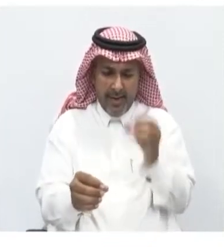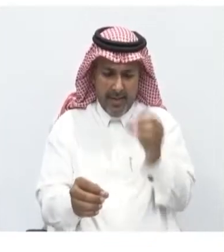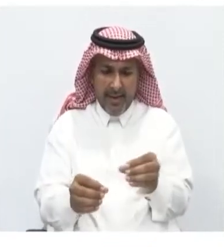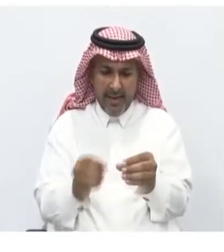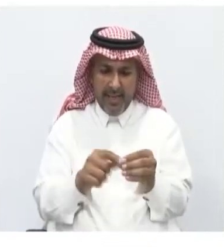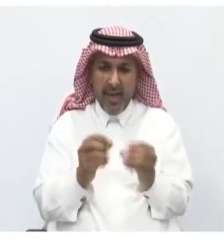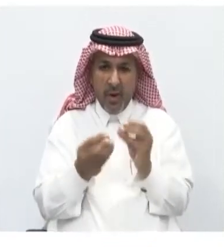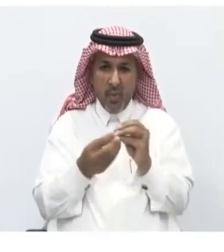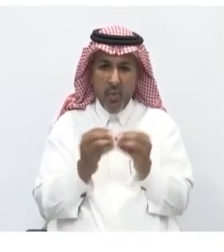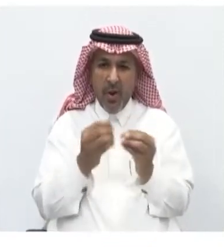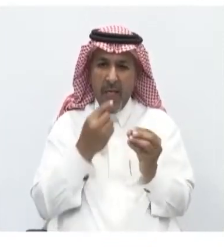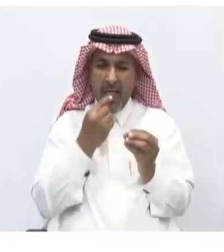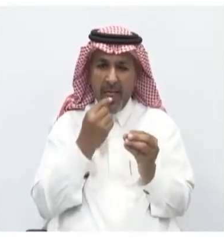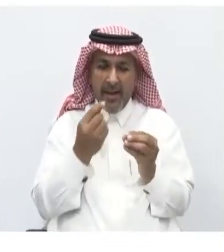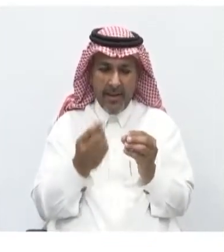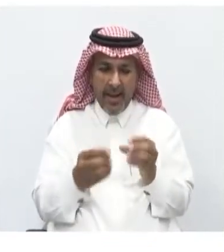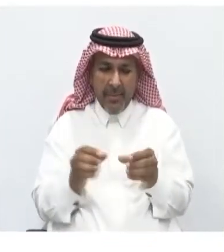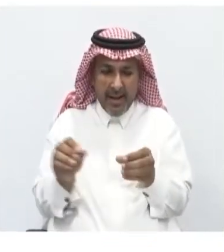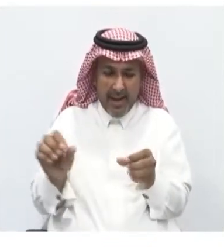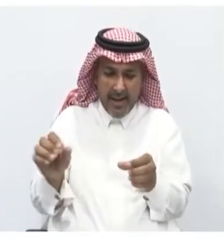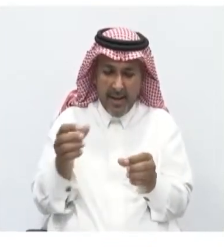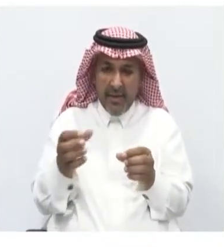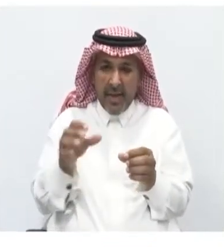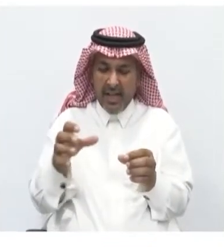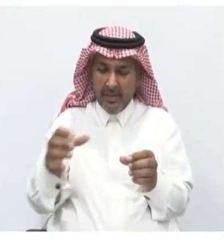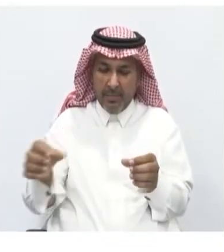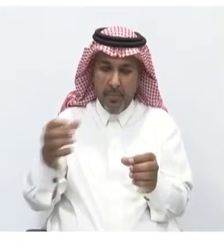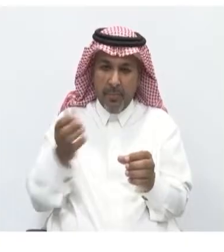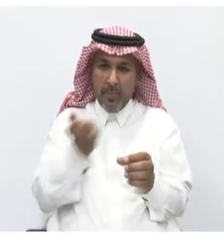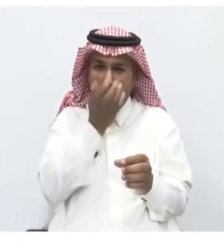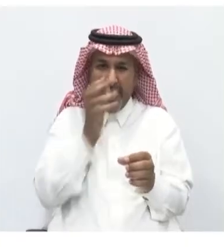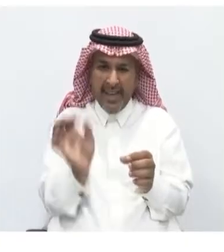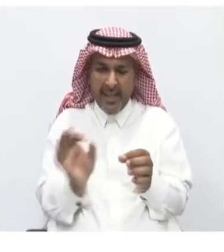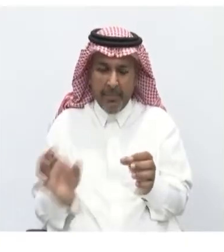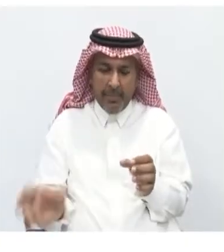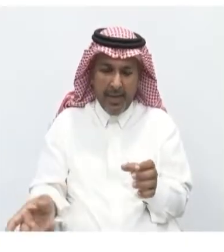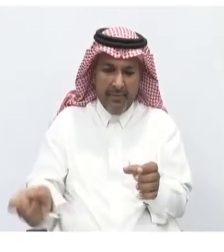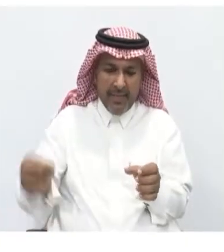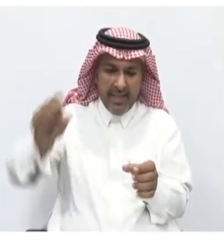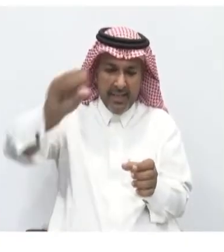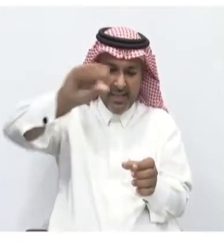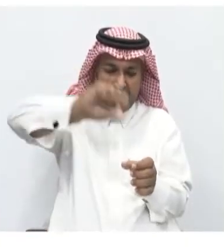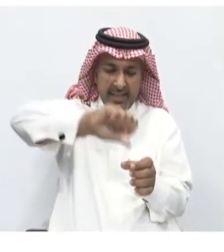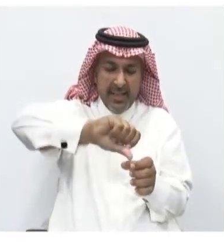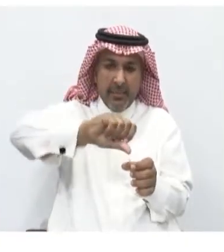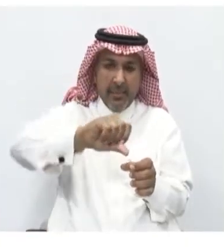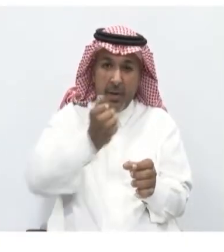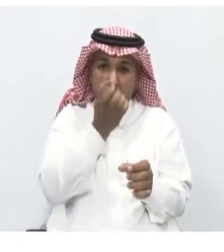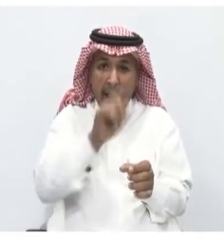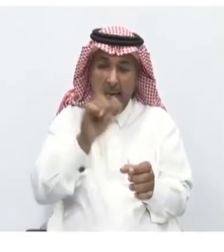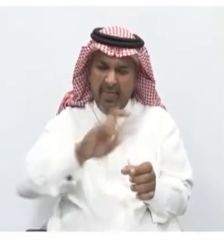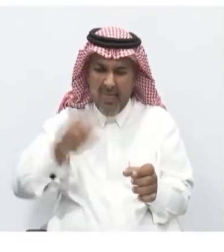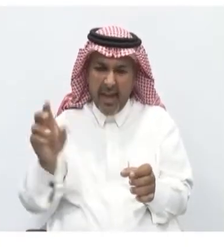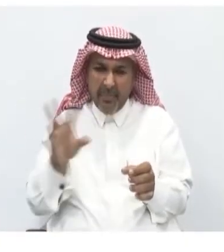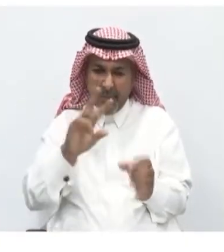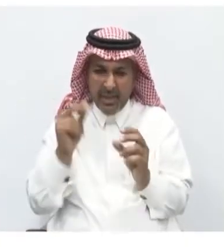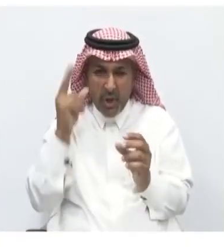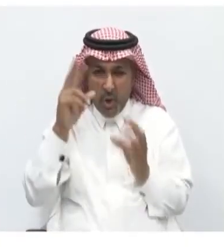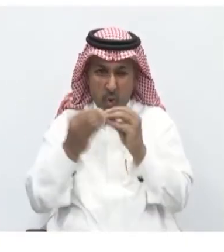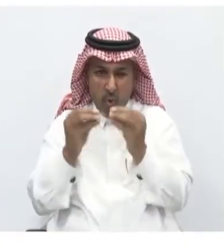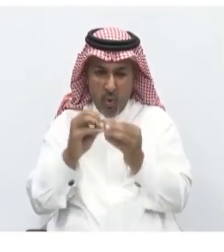مادتين الماده الاولى في انبوبه لونها بنفسجي الماده الثانيه شفافه لاحظ عندما دمجنا